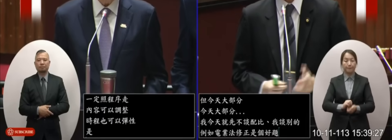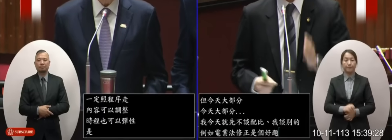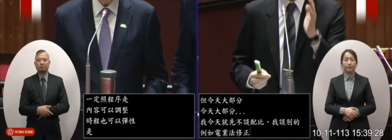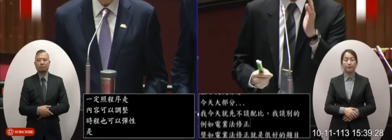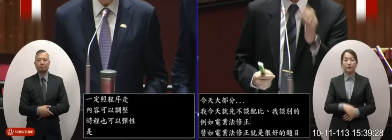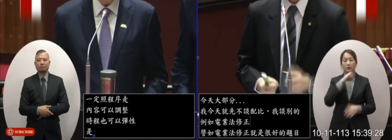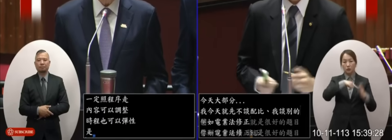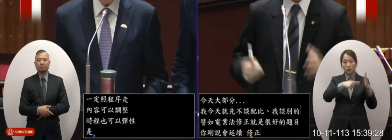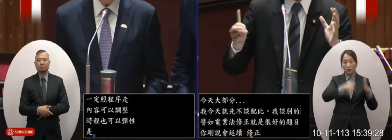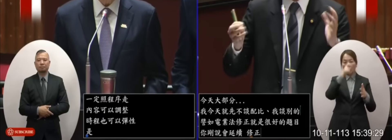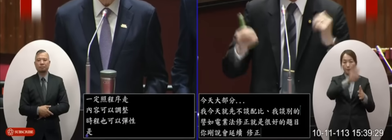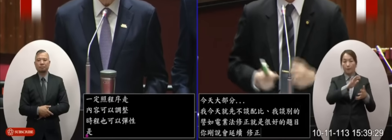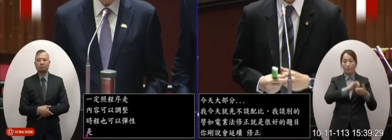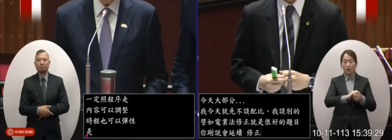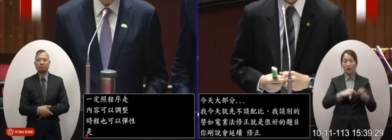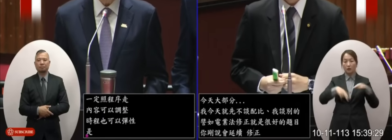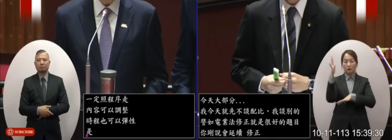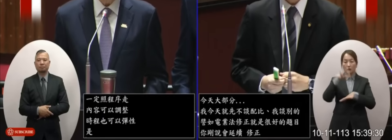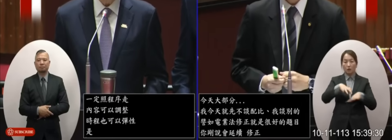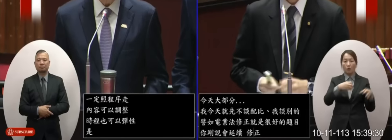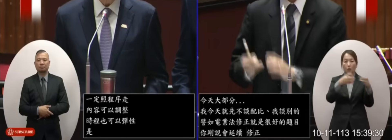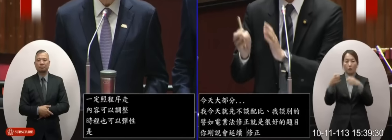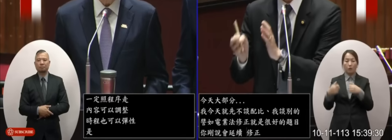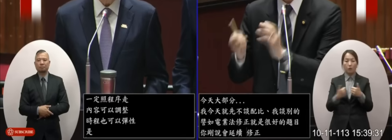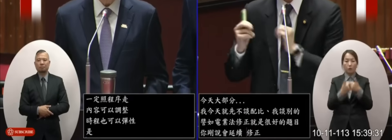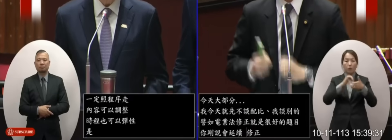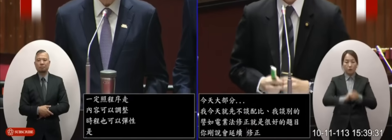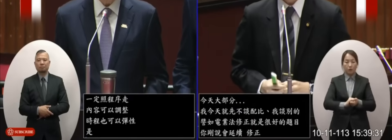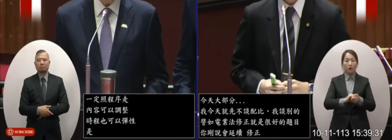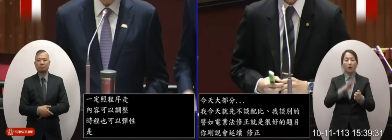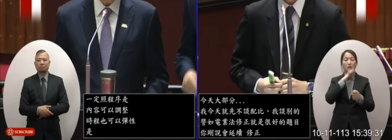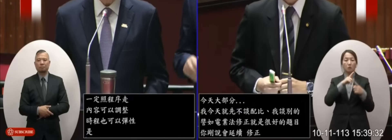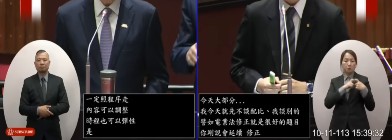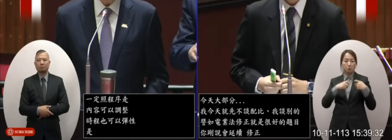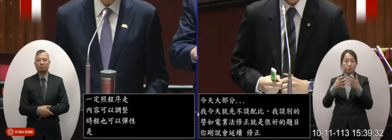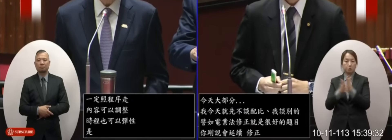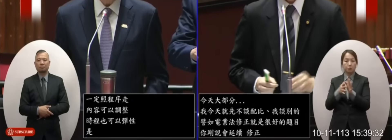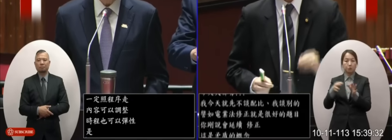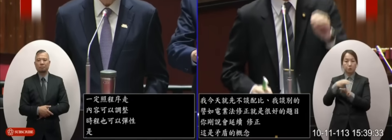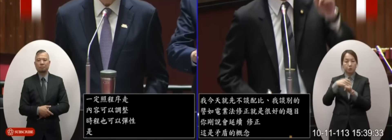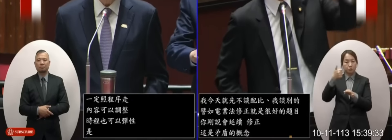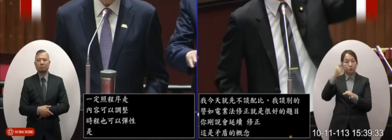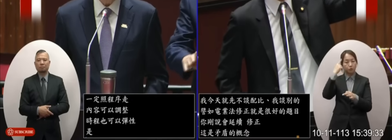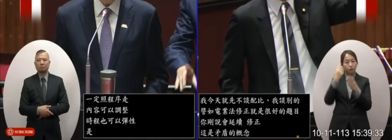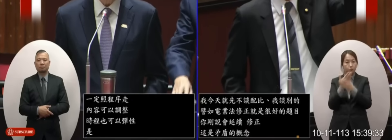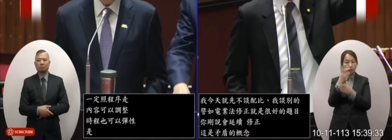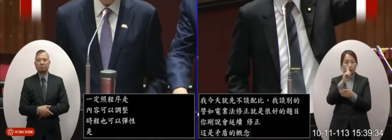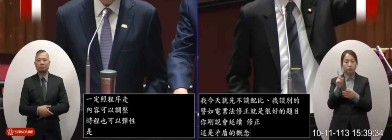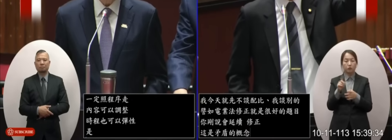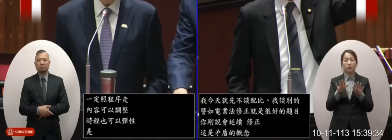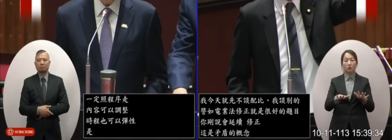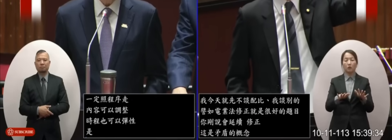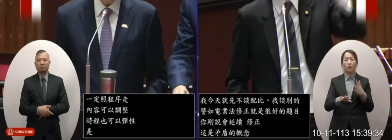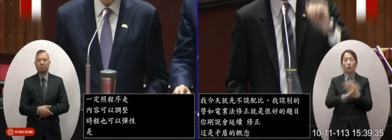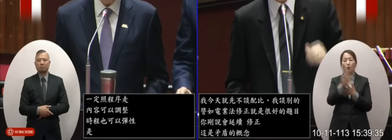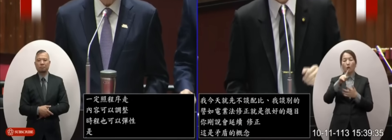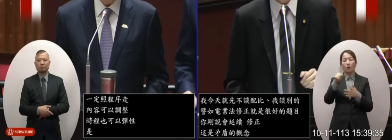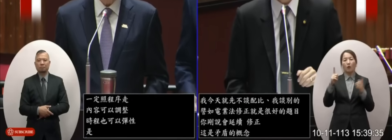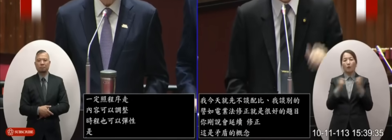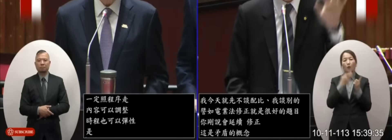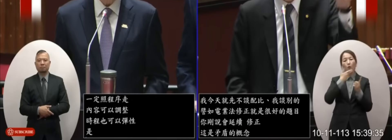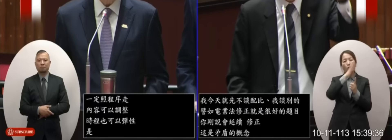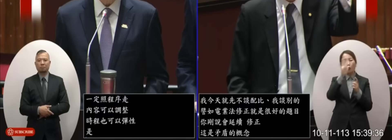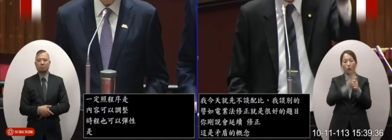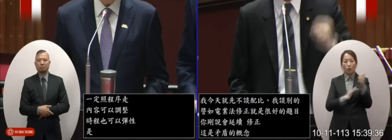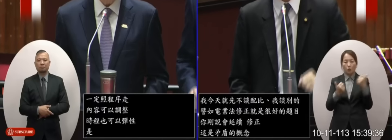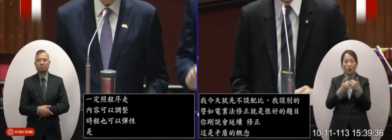是院长您的决策，就行政院开会决议的结果，还是说郭部长提出来的想法， 还是这是行政？既然你们还有这个气候变迁委员